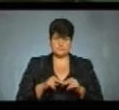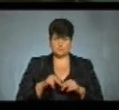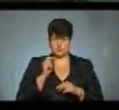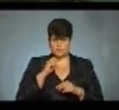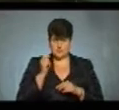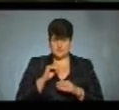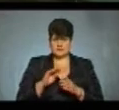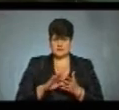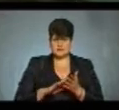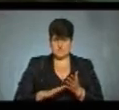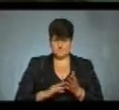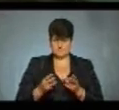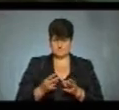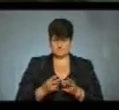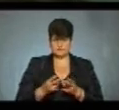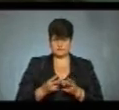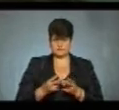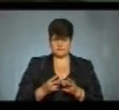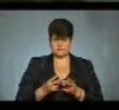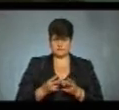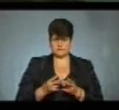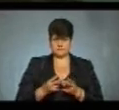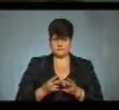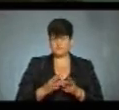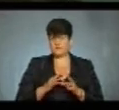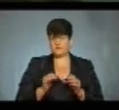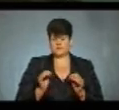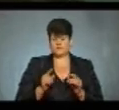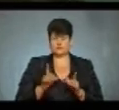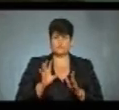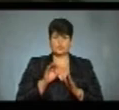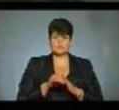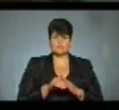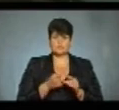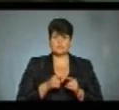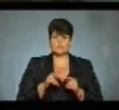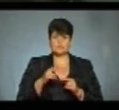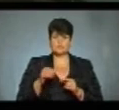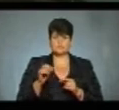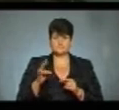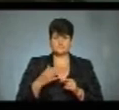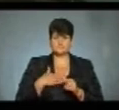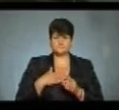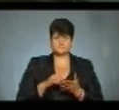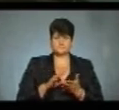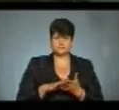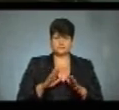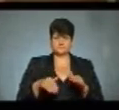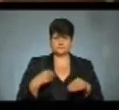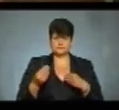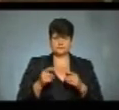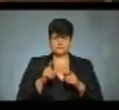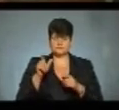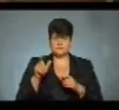і написати заяву відповідного зразка. Все, тоді ми вносимо ці дані в наш реєстр і видаємо людині